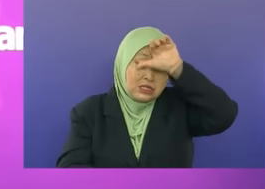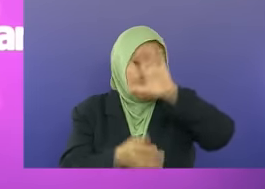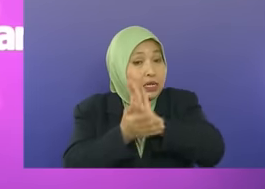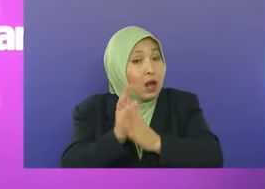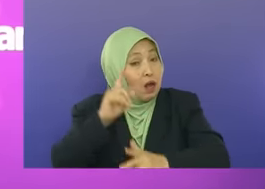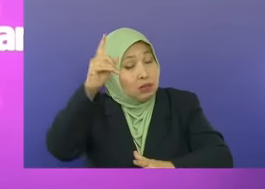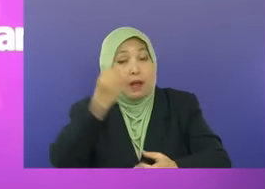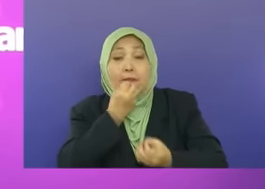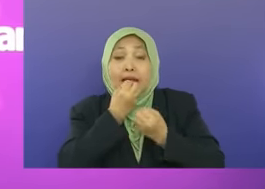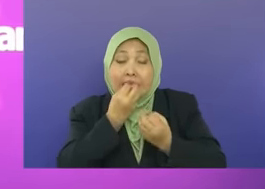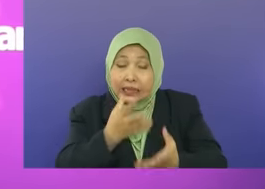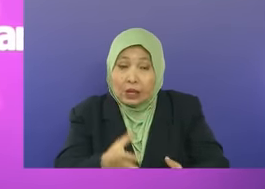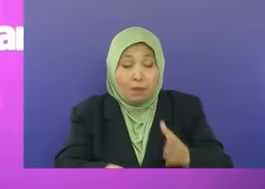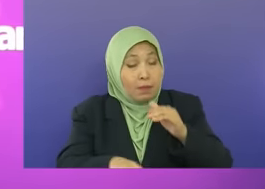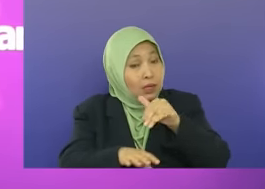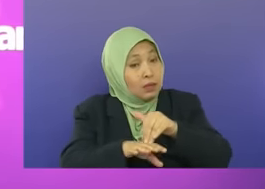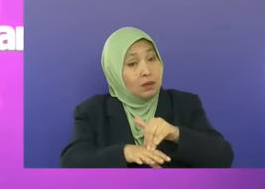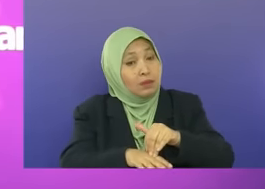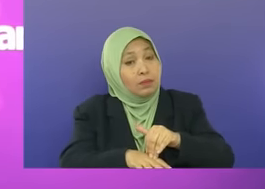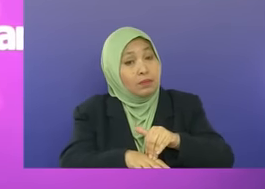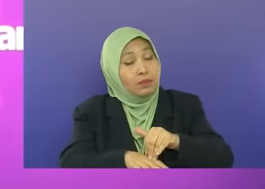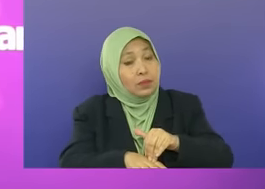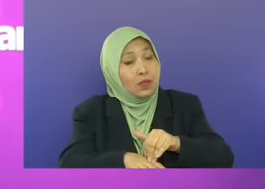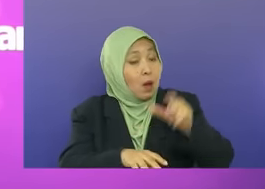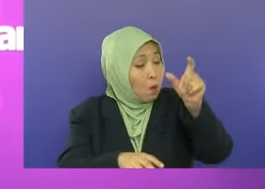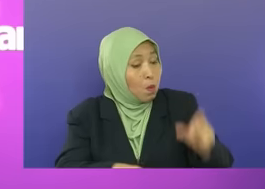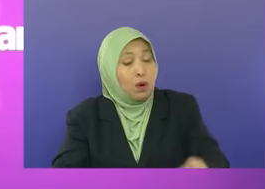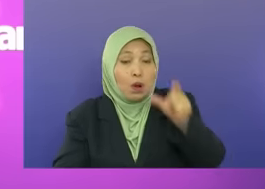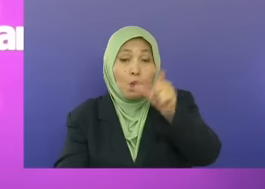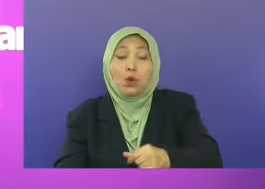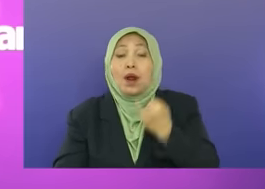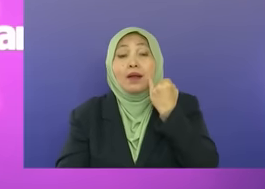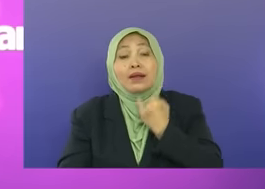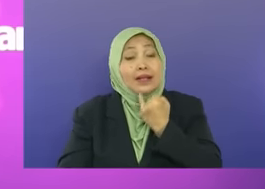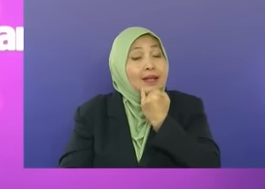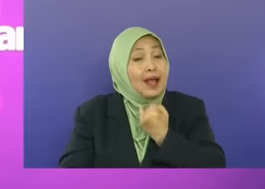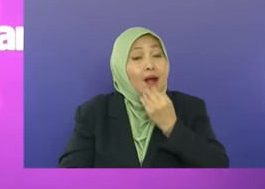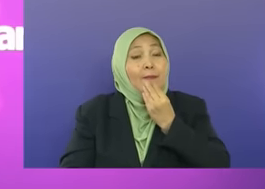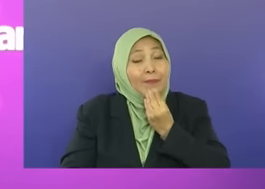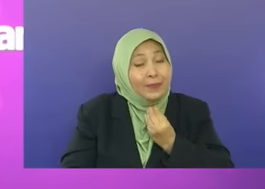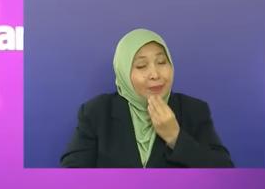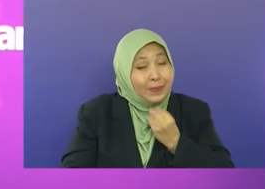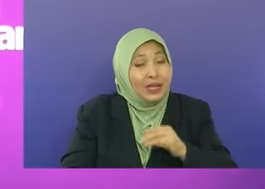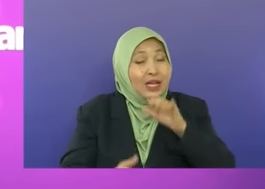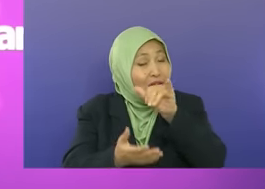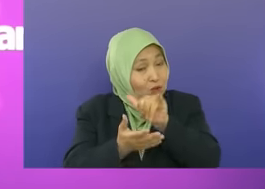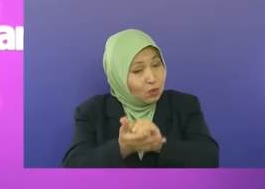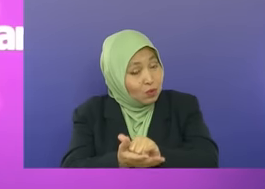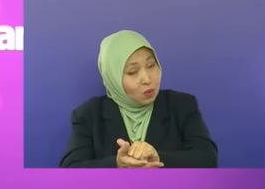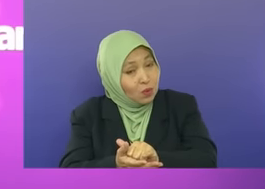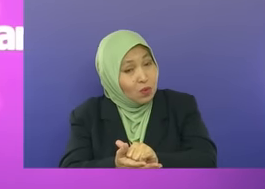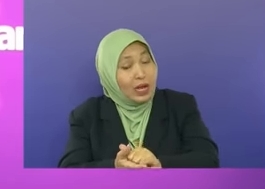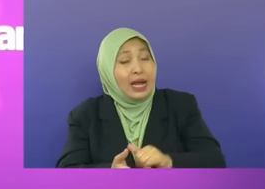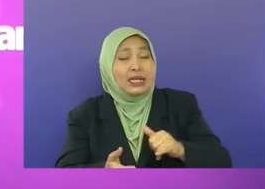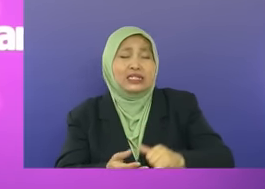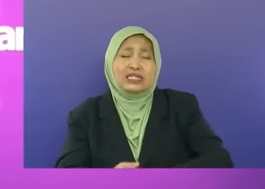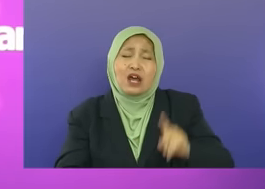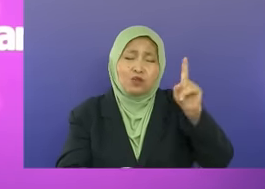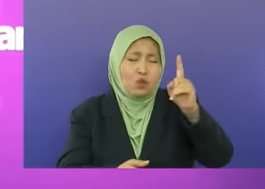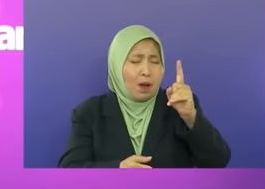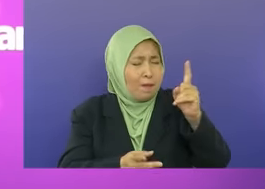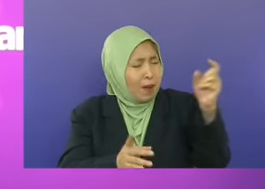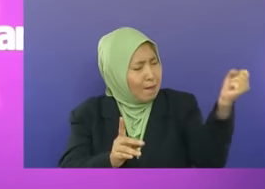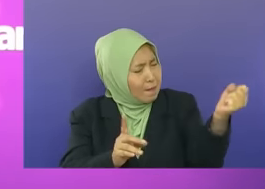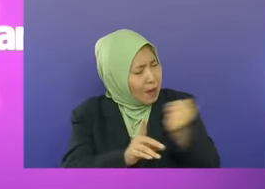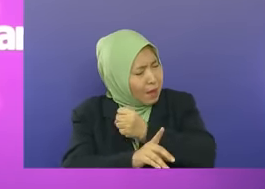memberitahu kepada orang Yahudi Wafi zalikum bala Ummi robbikum azim ini adalah satu balap